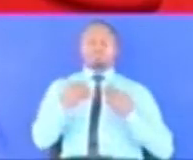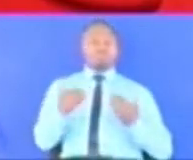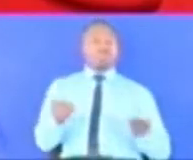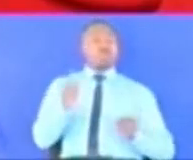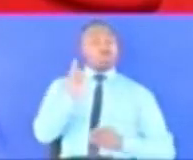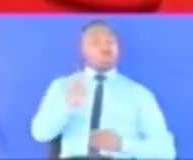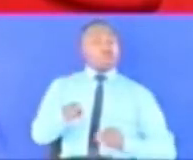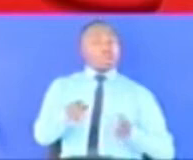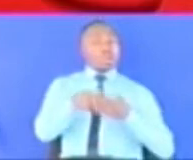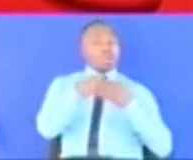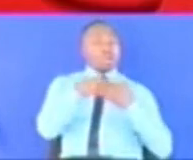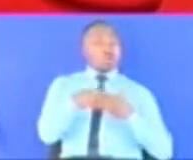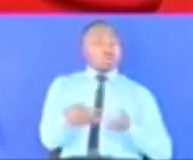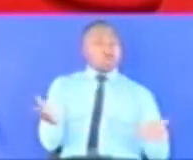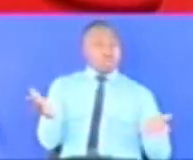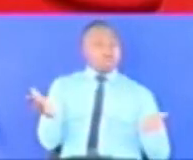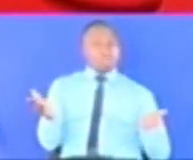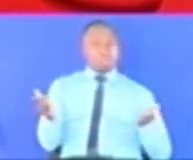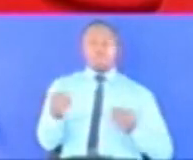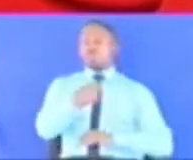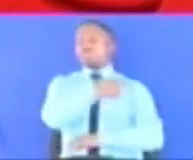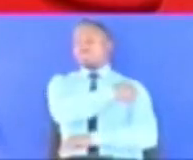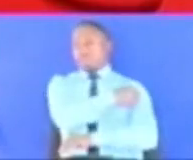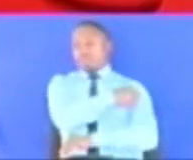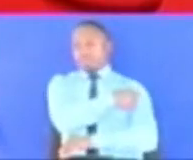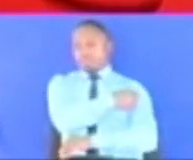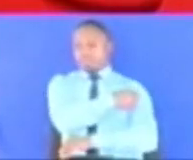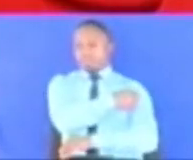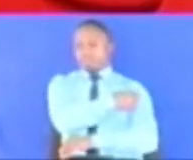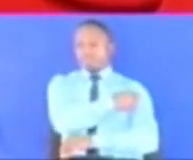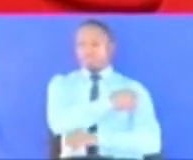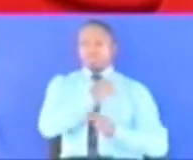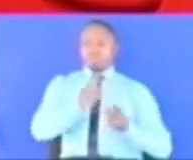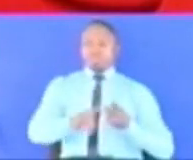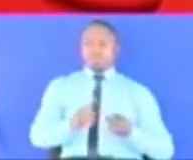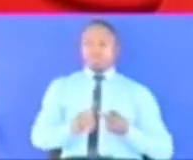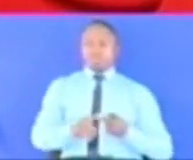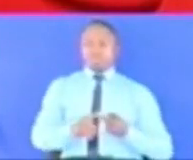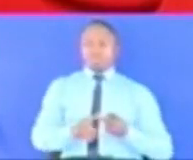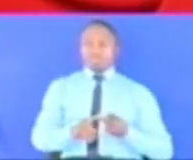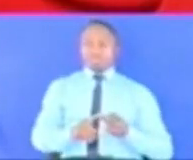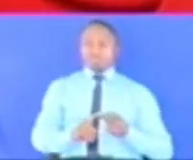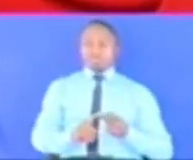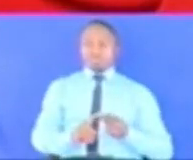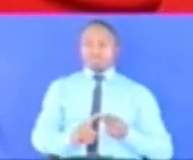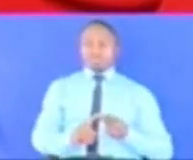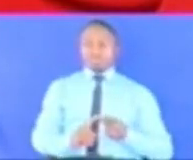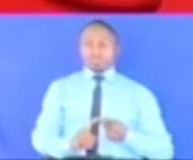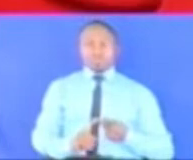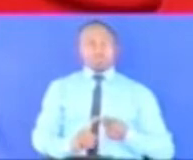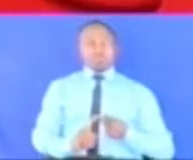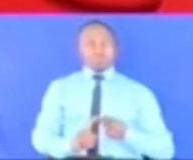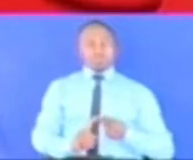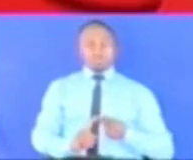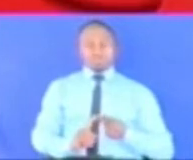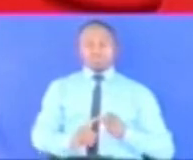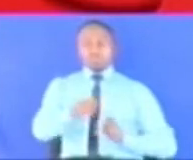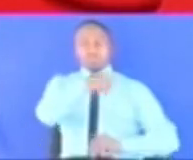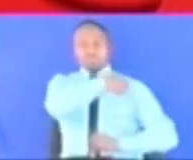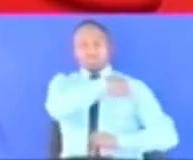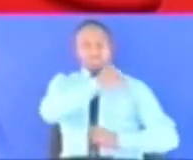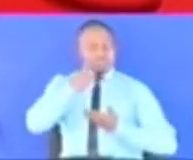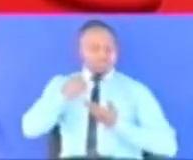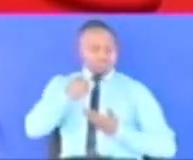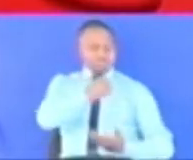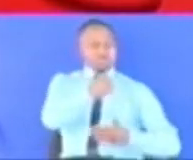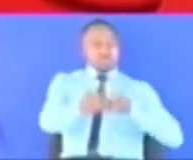kulikuwa hakuna hospitali. Lakini serikali ya Chama cha Mapinduzi imeweza kutoa fedha kwa ajili